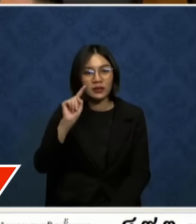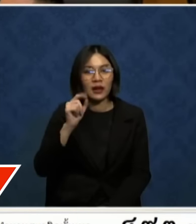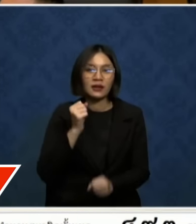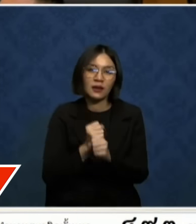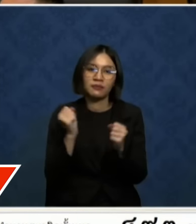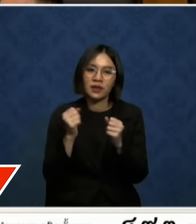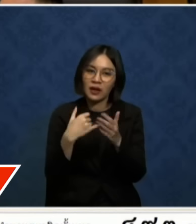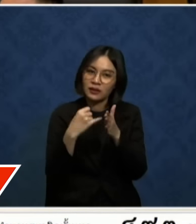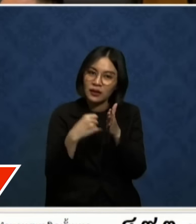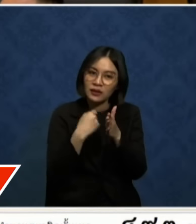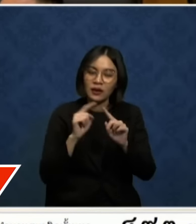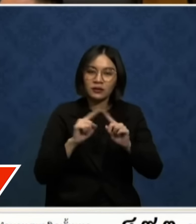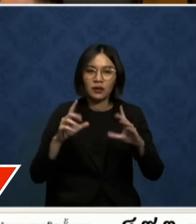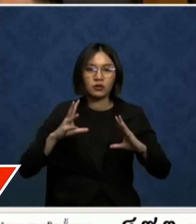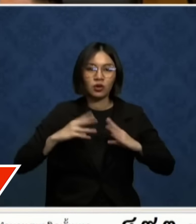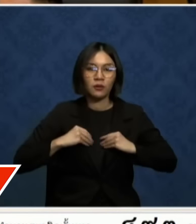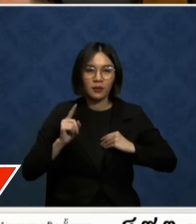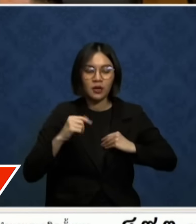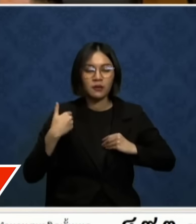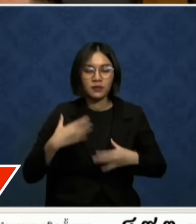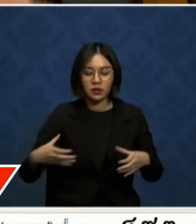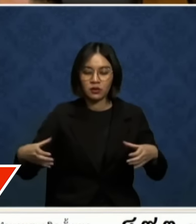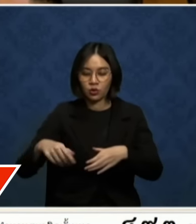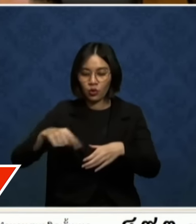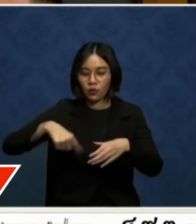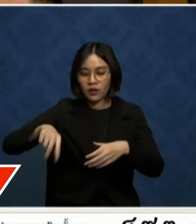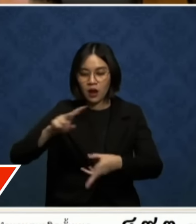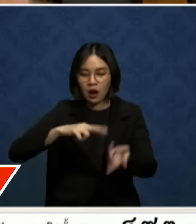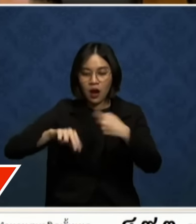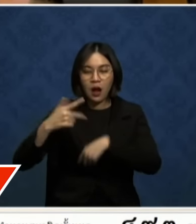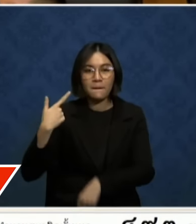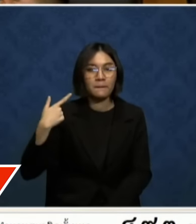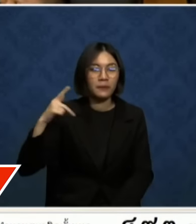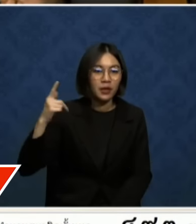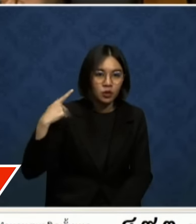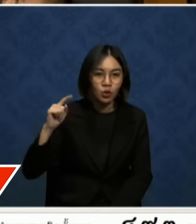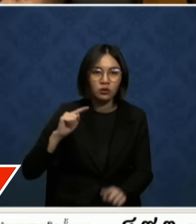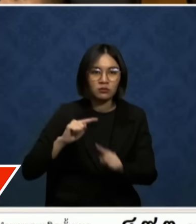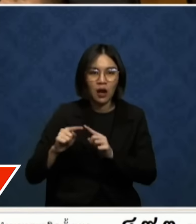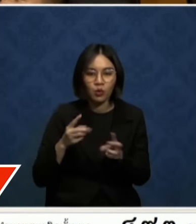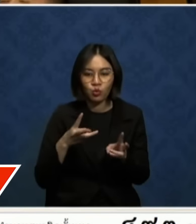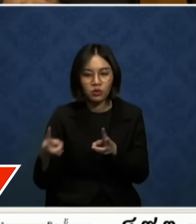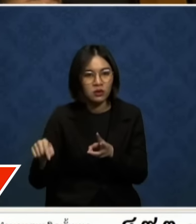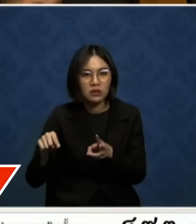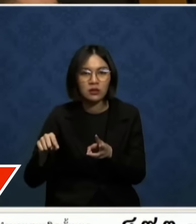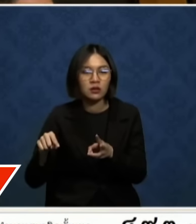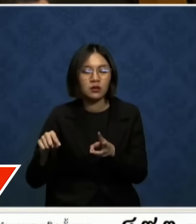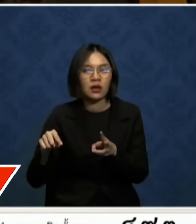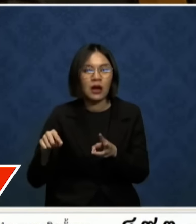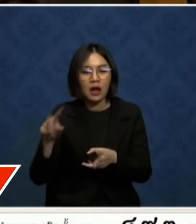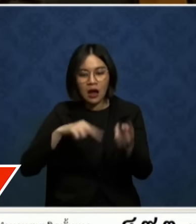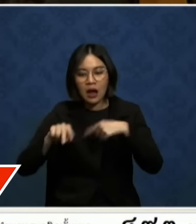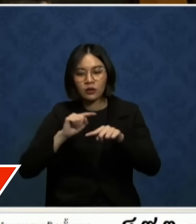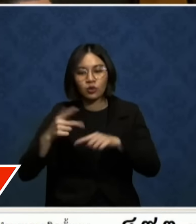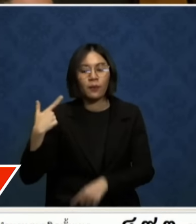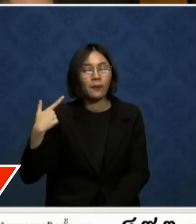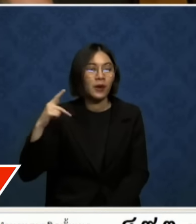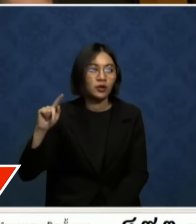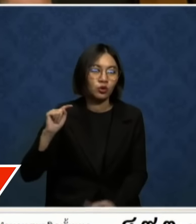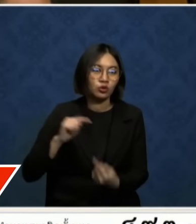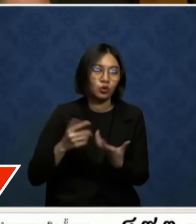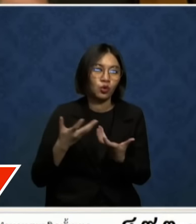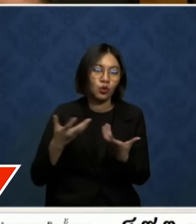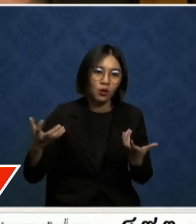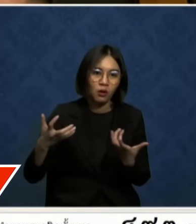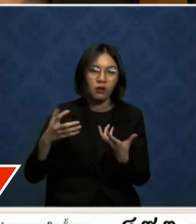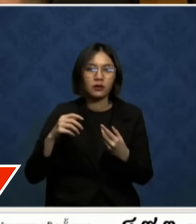นะครับแต่ต้องยอมรับว่ามันมีกลุ่มที่หาประโยชน์แล้วก็อาศัยช่องว่างตรงนี้นะครับในการที่จะมาแสวงหาประโยชน์จากทรัพยากร